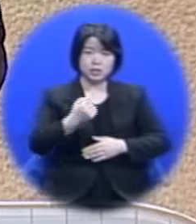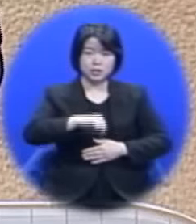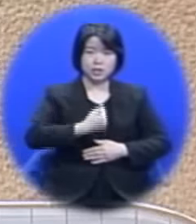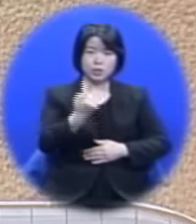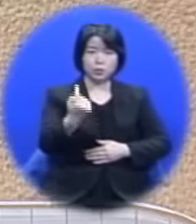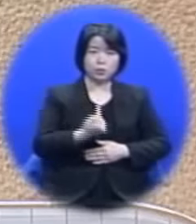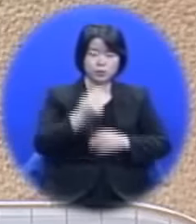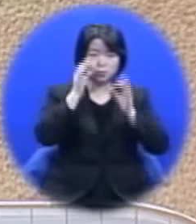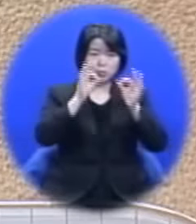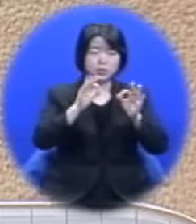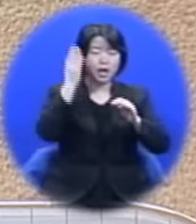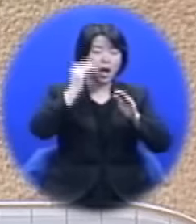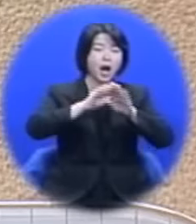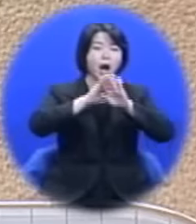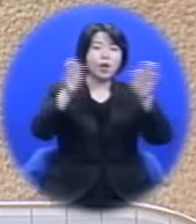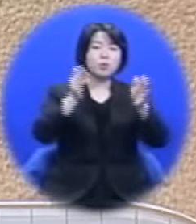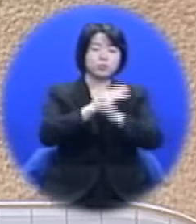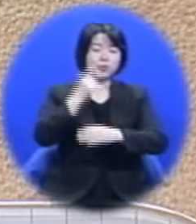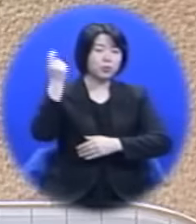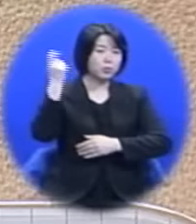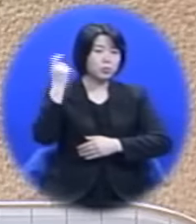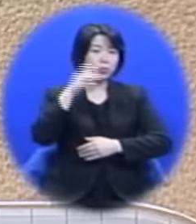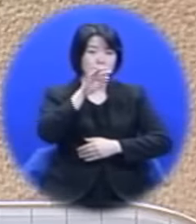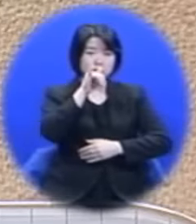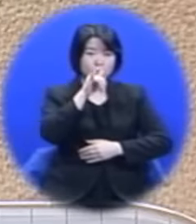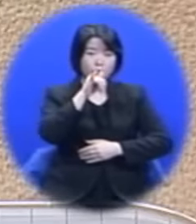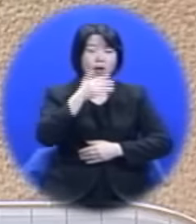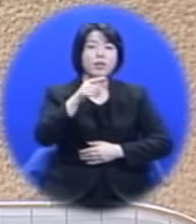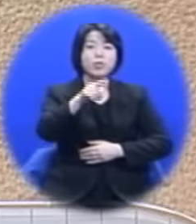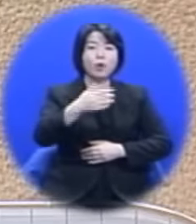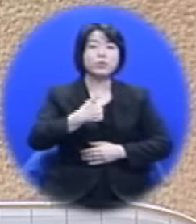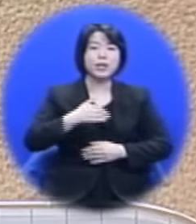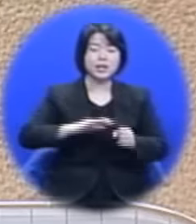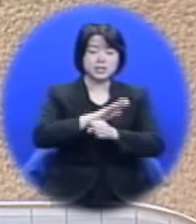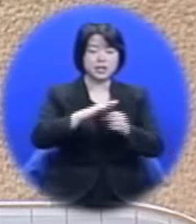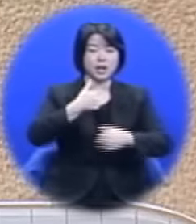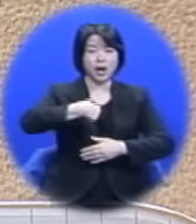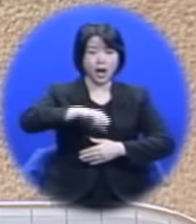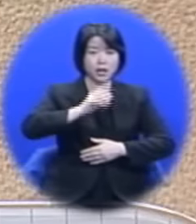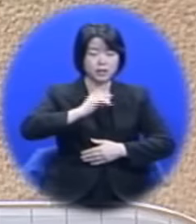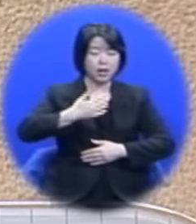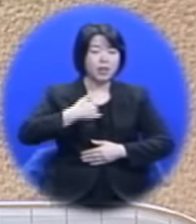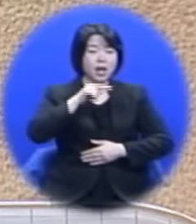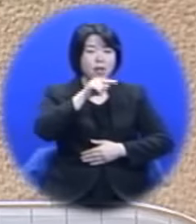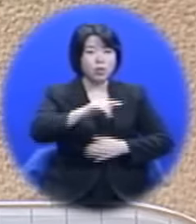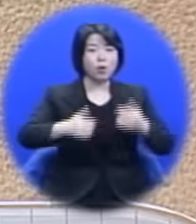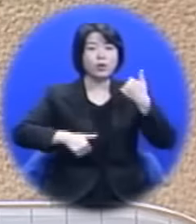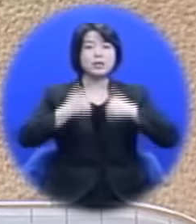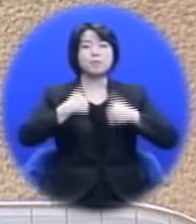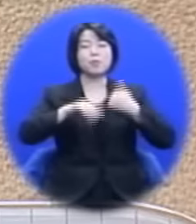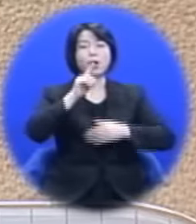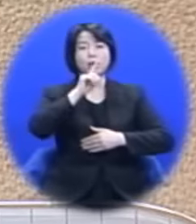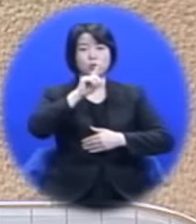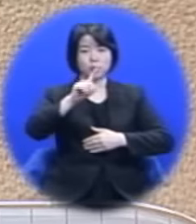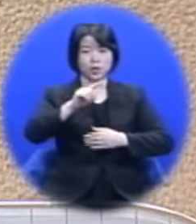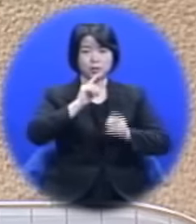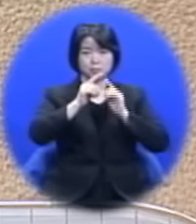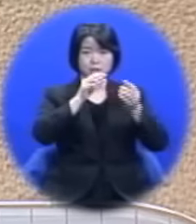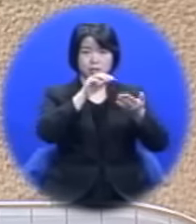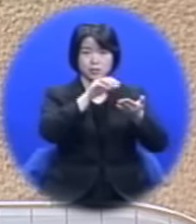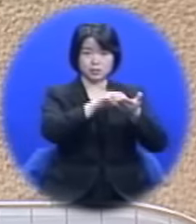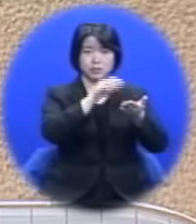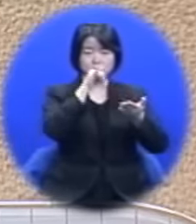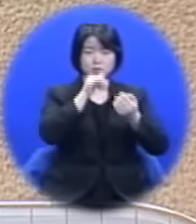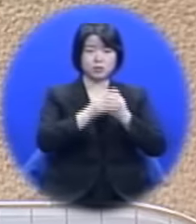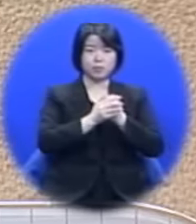하늘로서 소리가 나기를 너는 내 사랑하는 아들이라 내가 너를 기뻐하노라 하시니라 사도행전